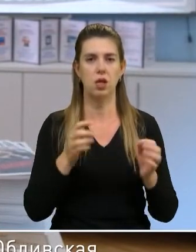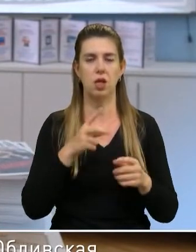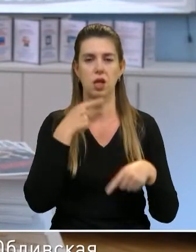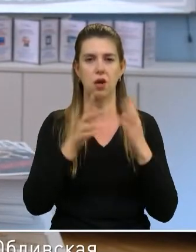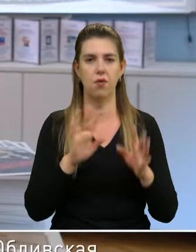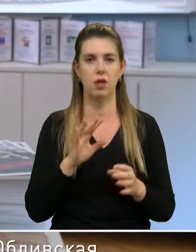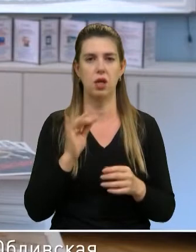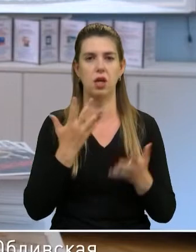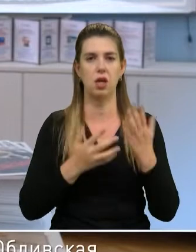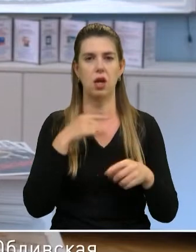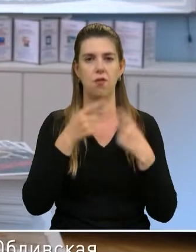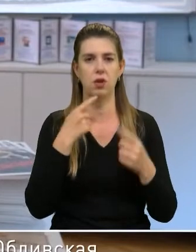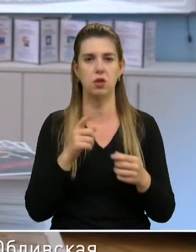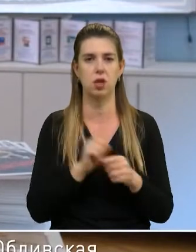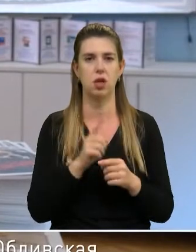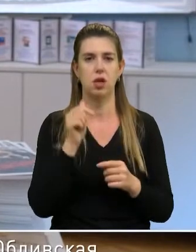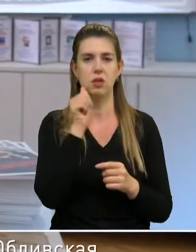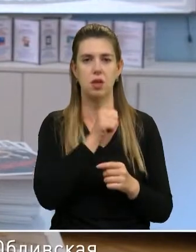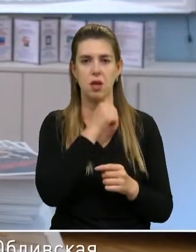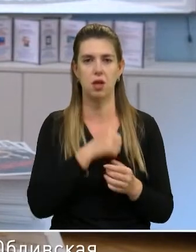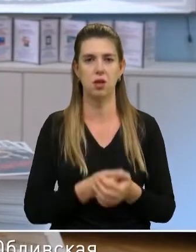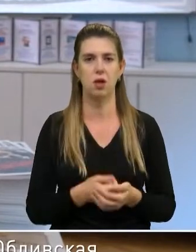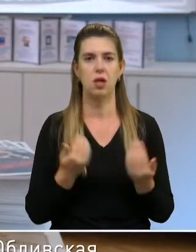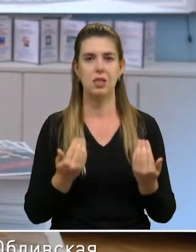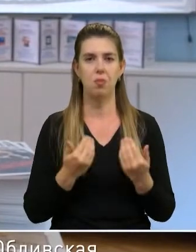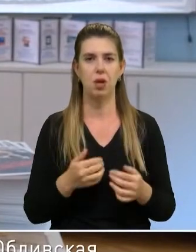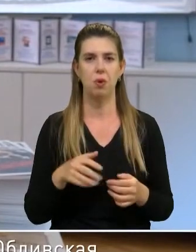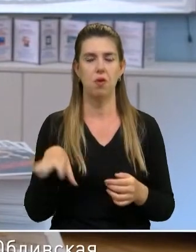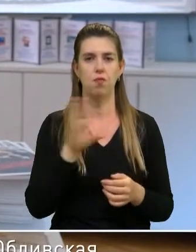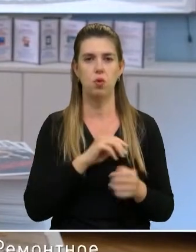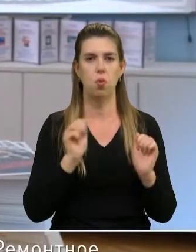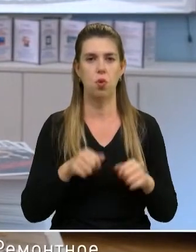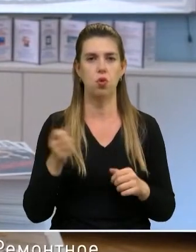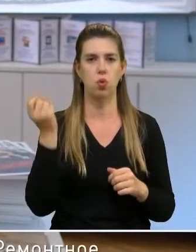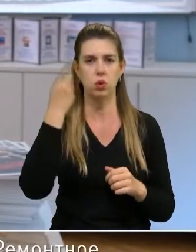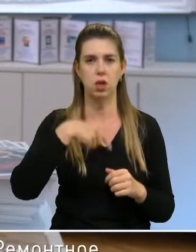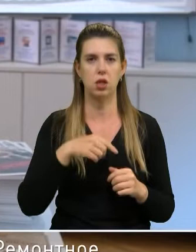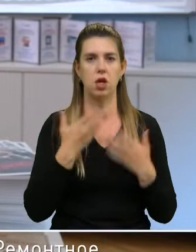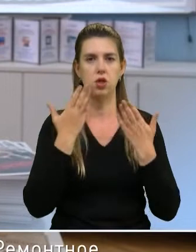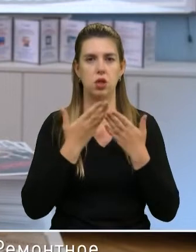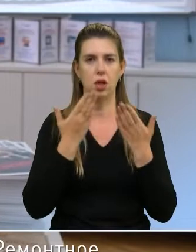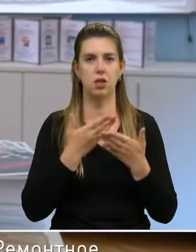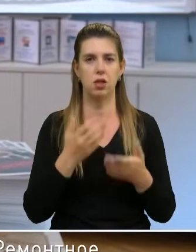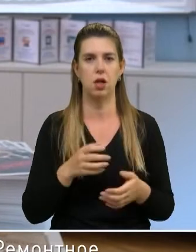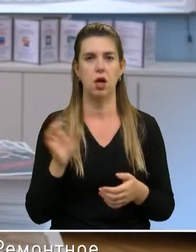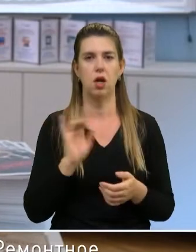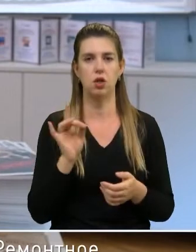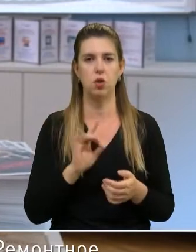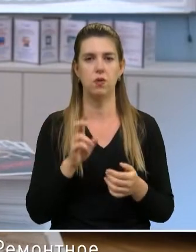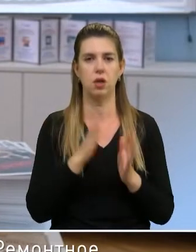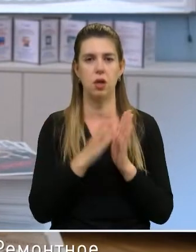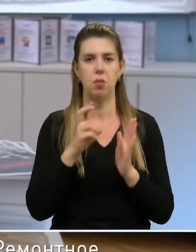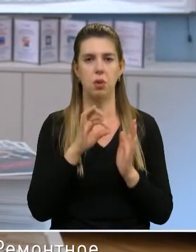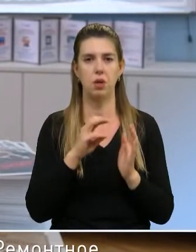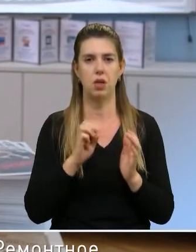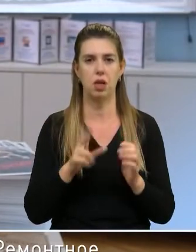говорилось или говорилось шепотом. Теперь об этом смогут узнать читатели ростовских библиотек,